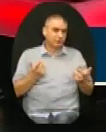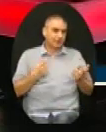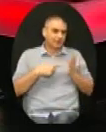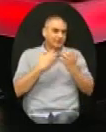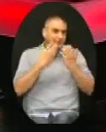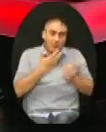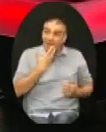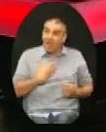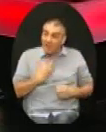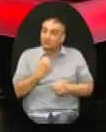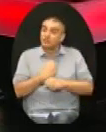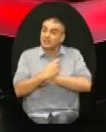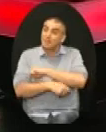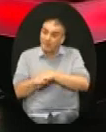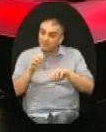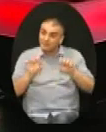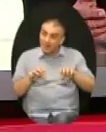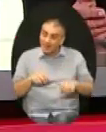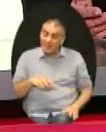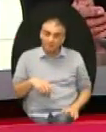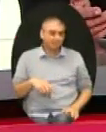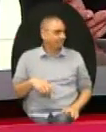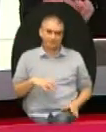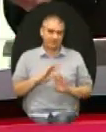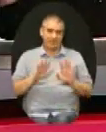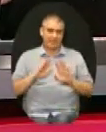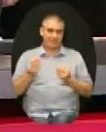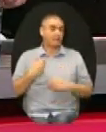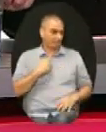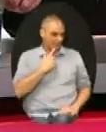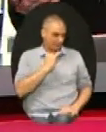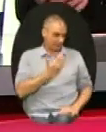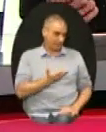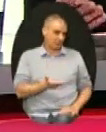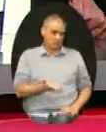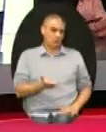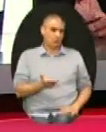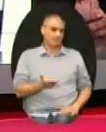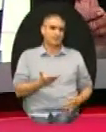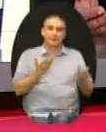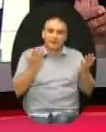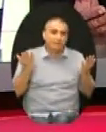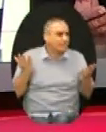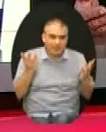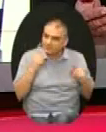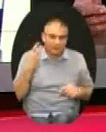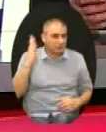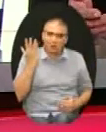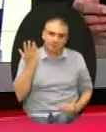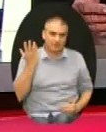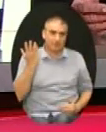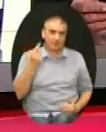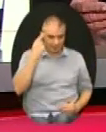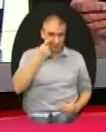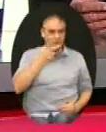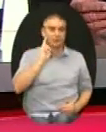הסיפור הזה. רב רפורמי שעשה בר מצווה לכלב. אין דבר כזה. אני אומר לך, נו. אבל מה אנחנו צריכים יותר? את